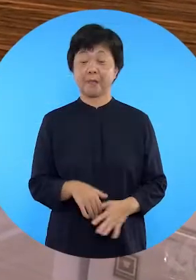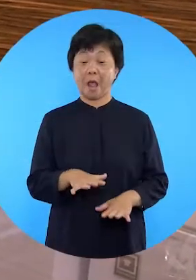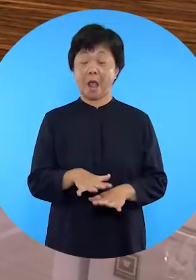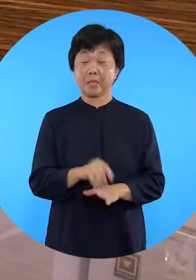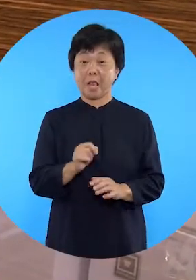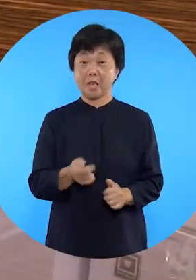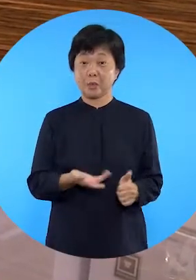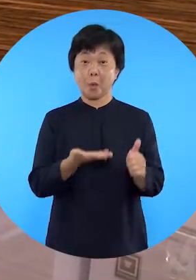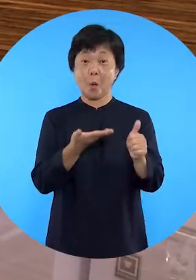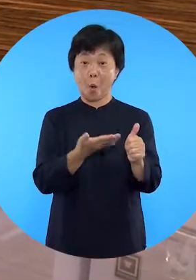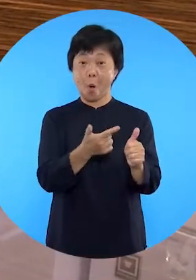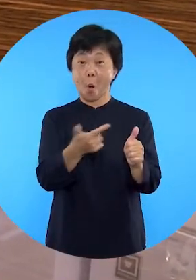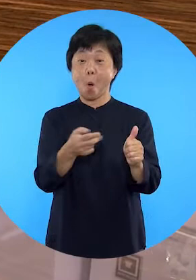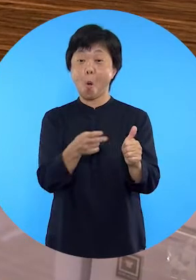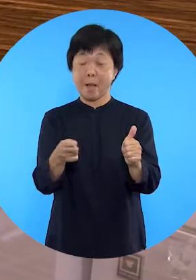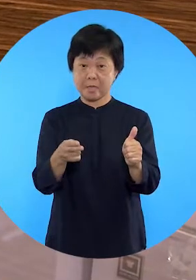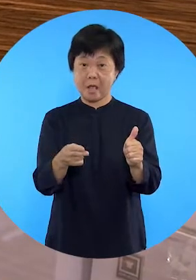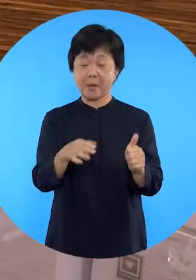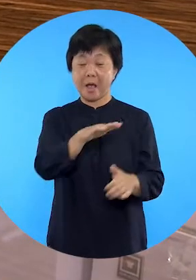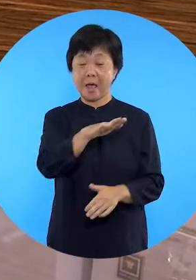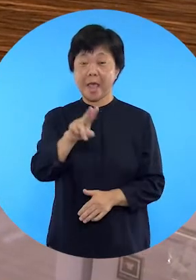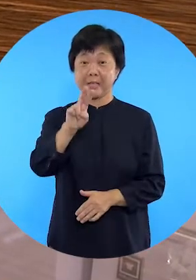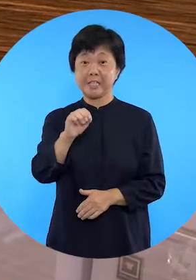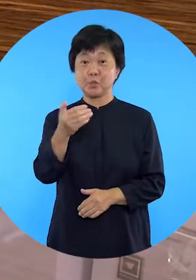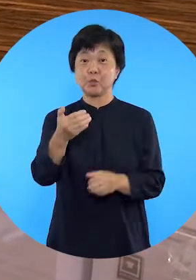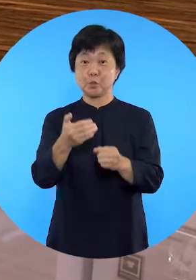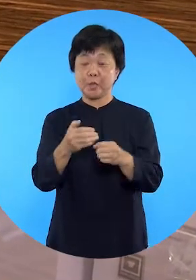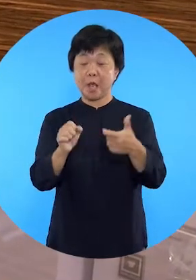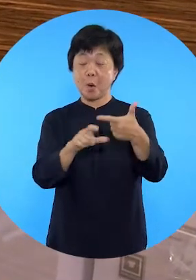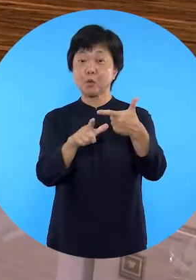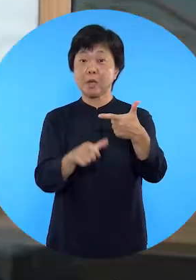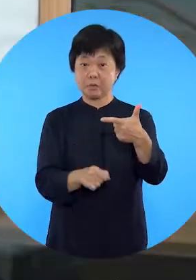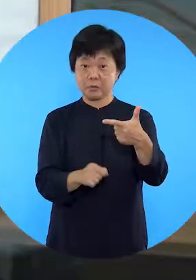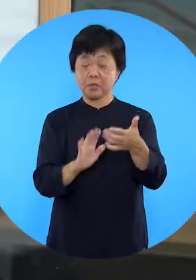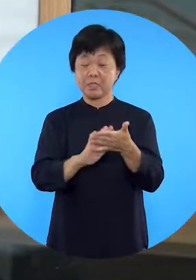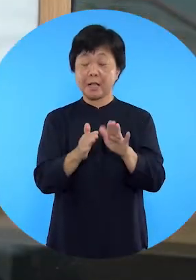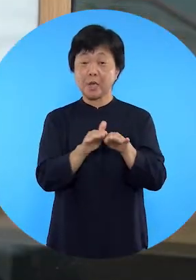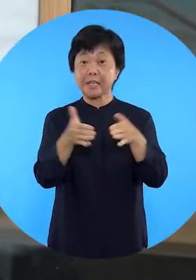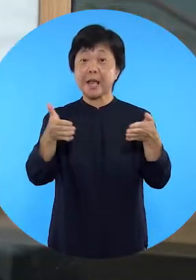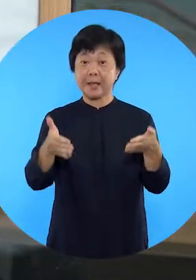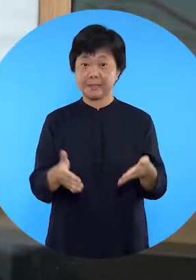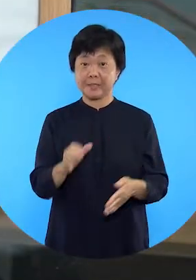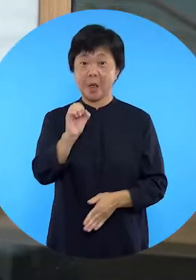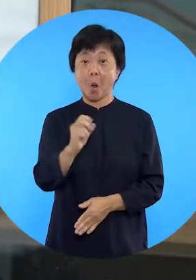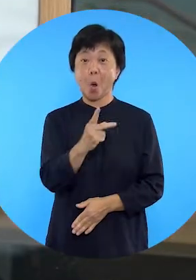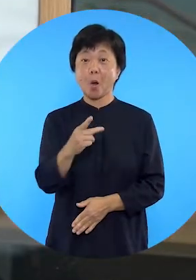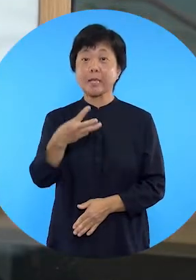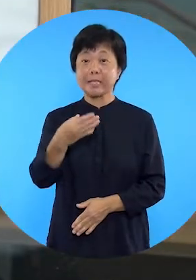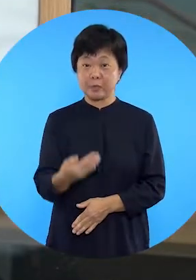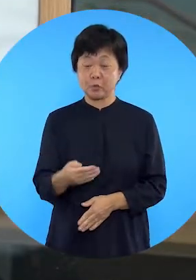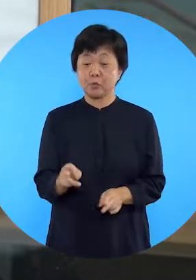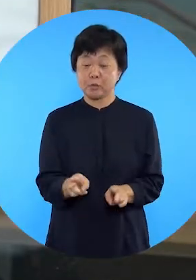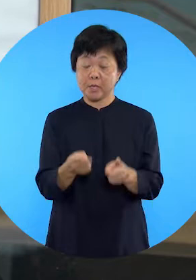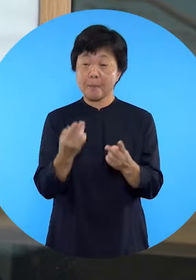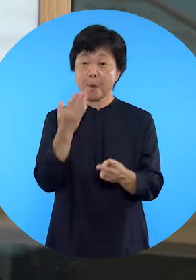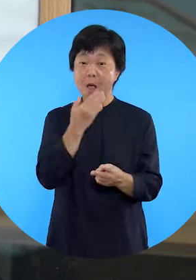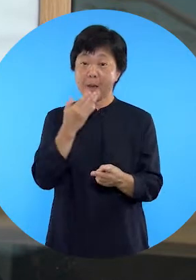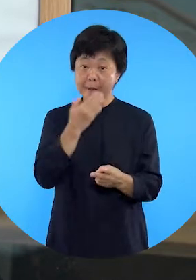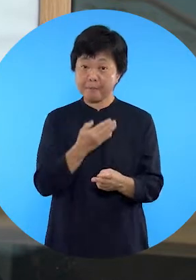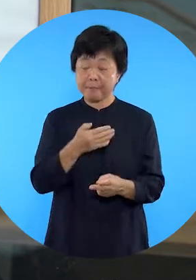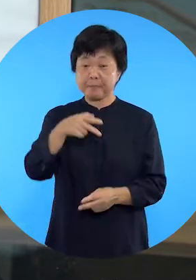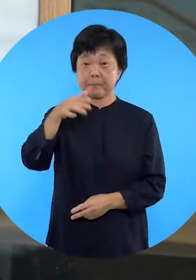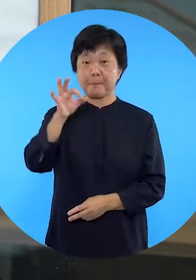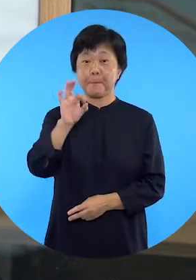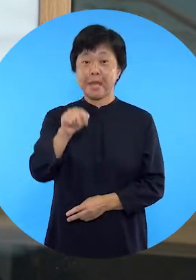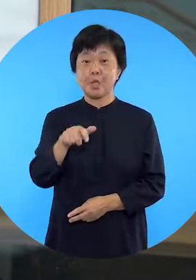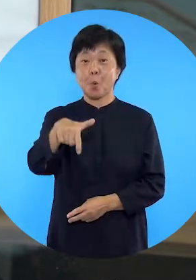最初に紹介する大場さんは、平成29年6月、桜台にオーガニックスイーツ専門店メリファーレを